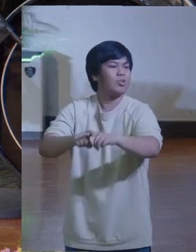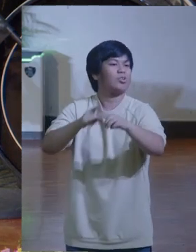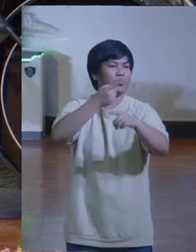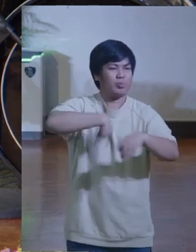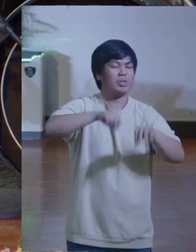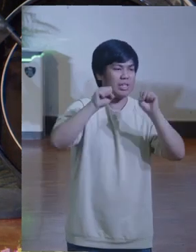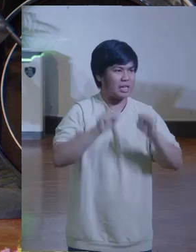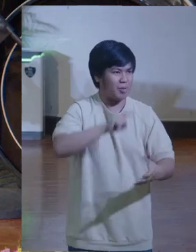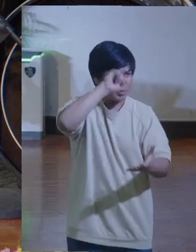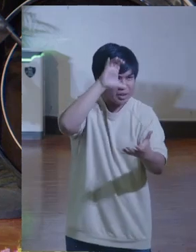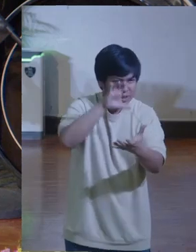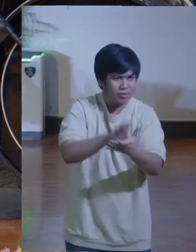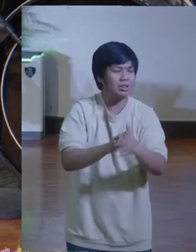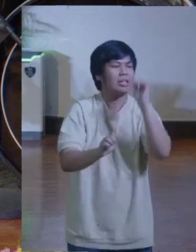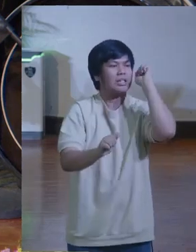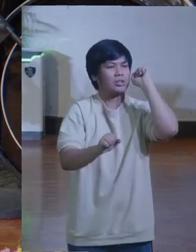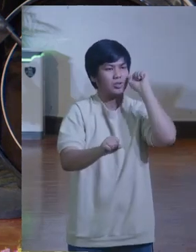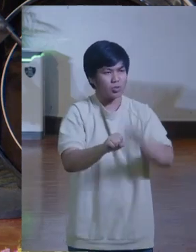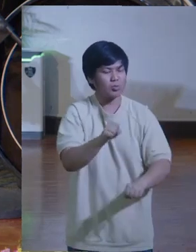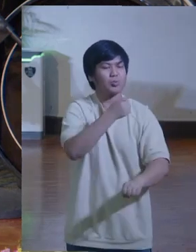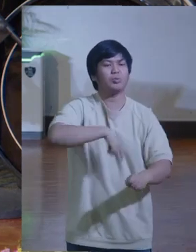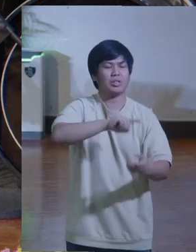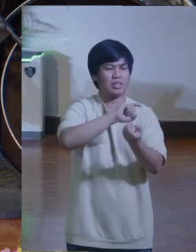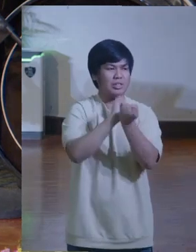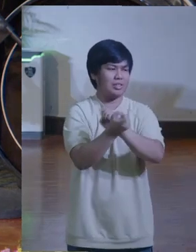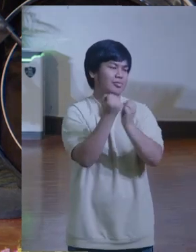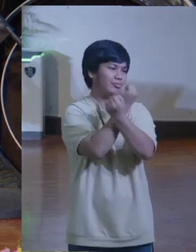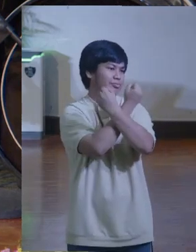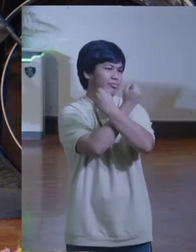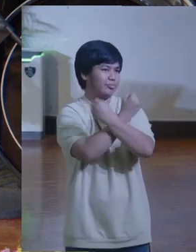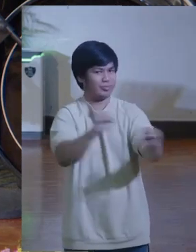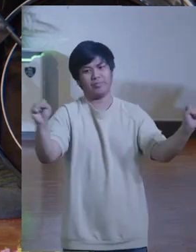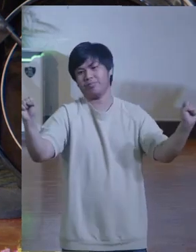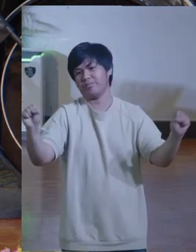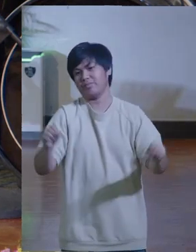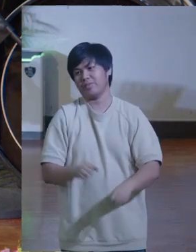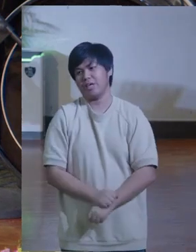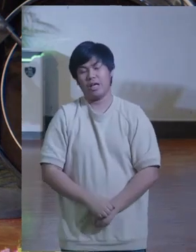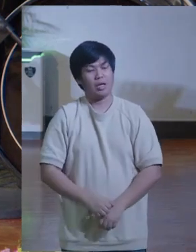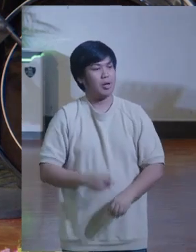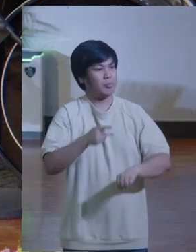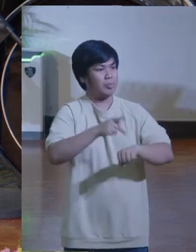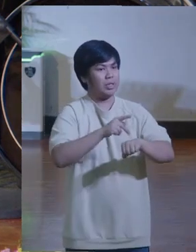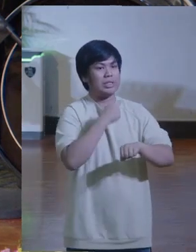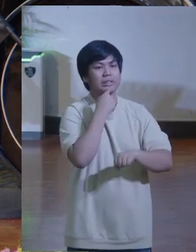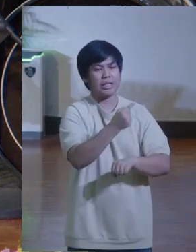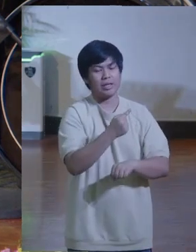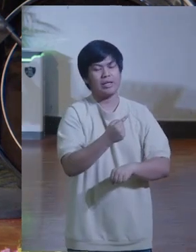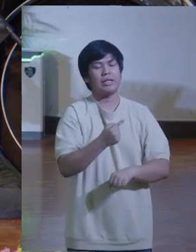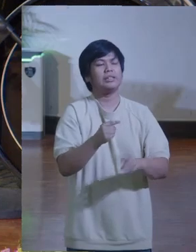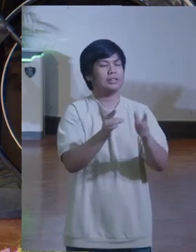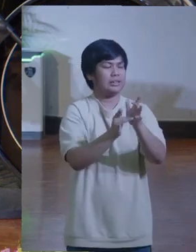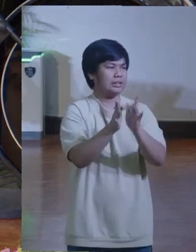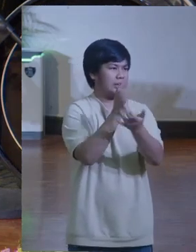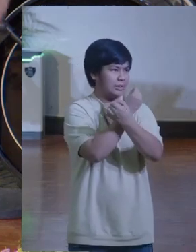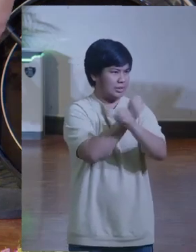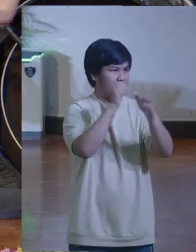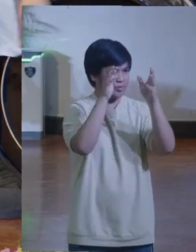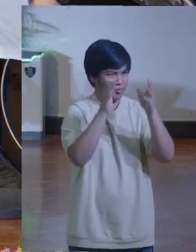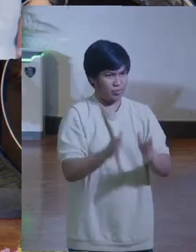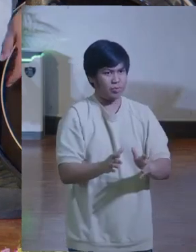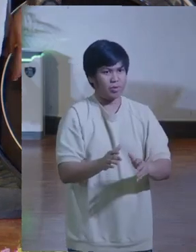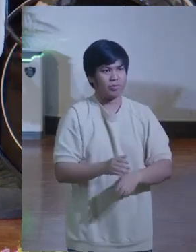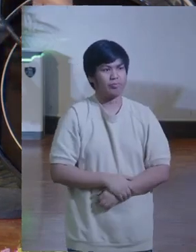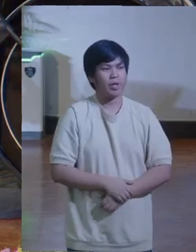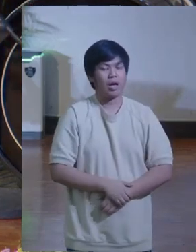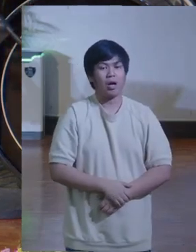Siya lang, si Kristo lang, ang tanging tagapagligtas. May mga nagsasabi na mayroong mga